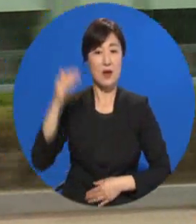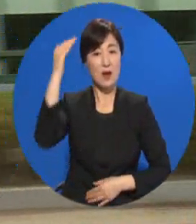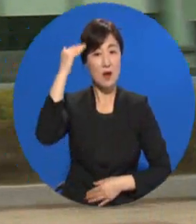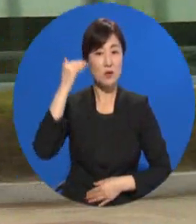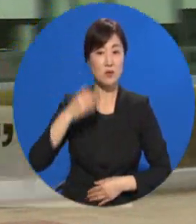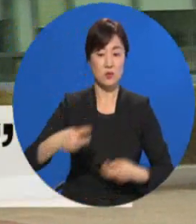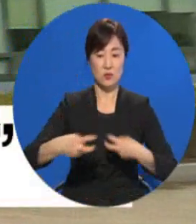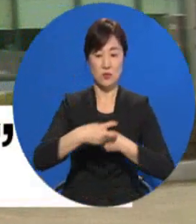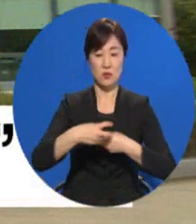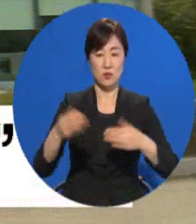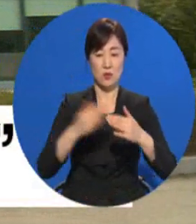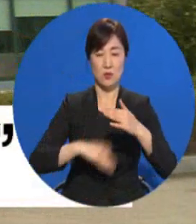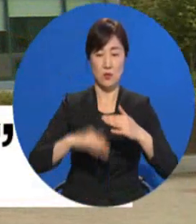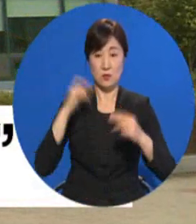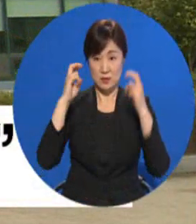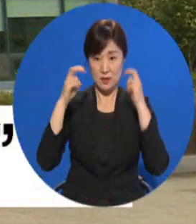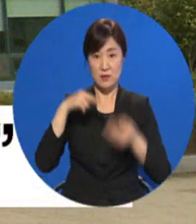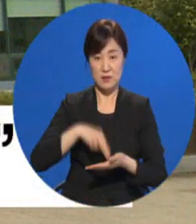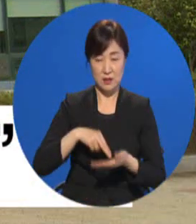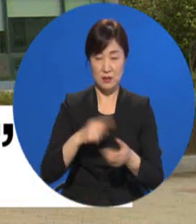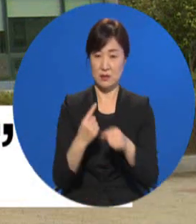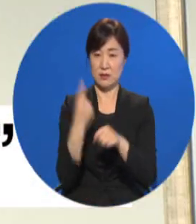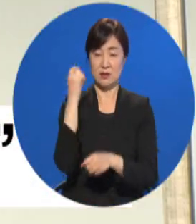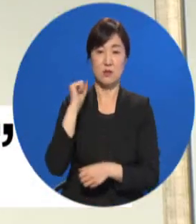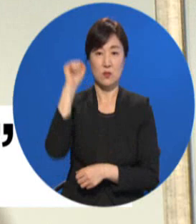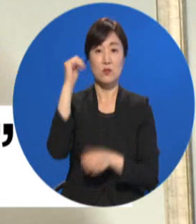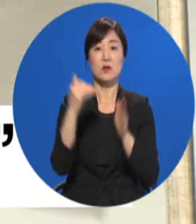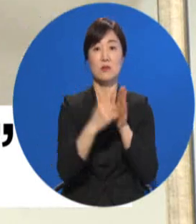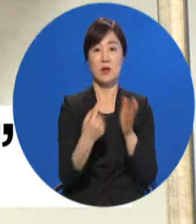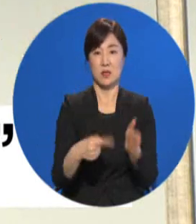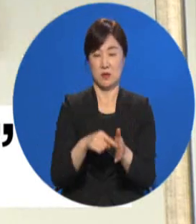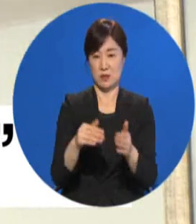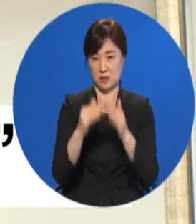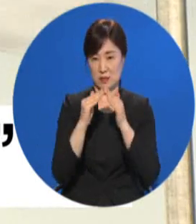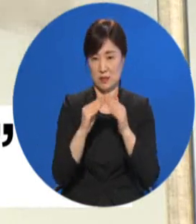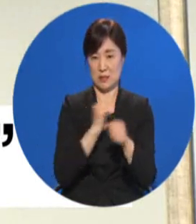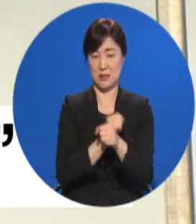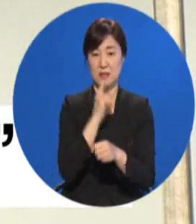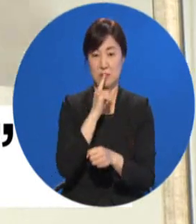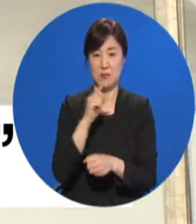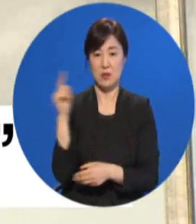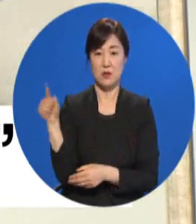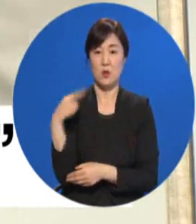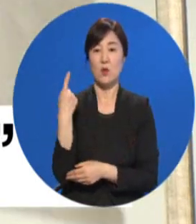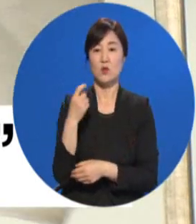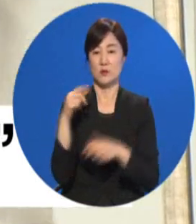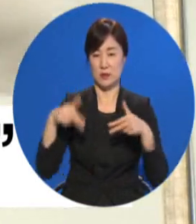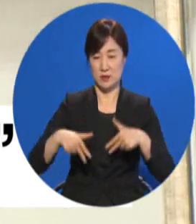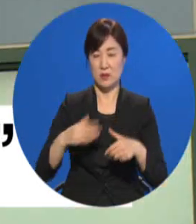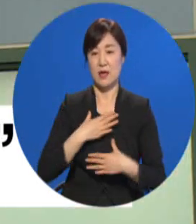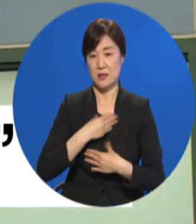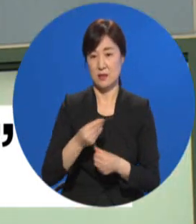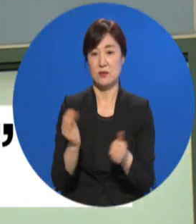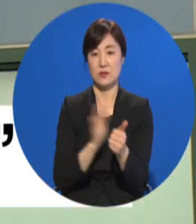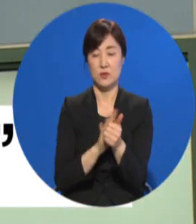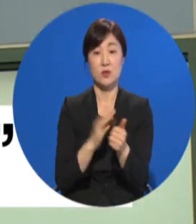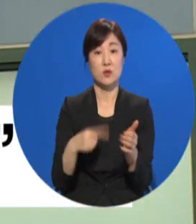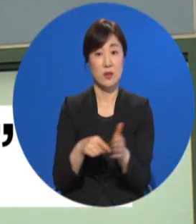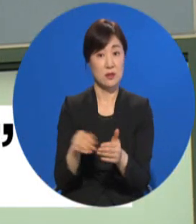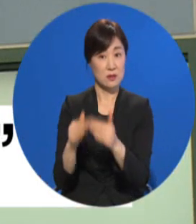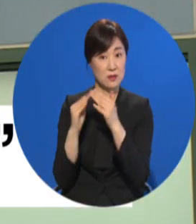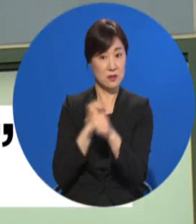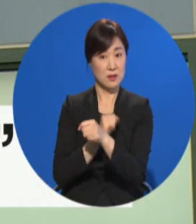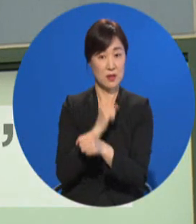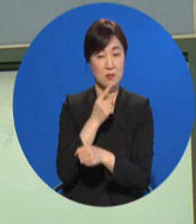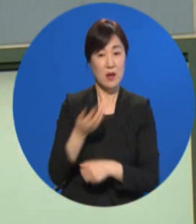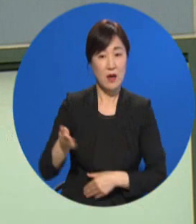한국도로공사는 고공농성을 막기 위해 지난해 설치했다면서 수납원들의 안전을 위해서였다는 입장을 밝혔습니다. 그러나